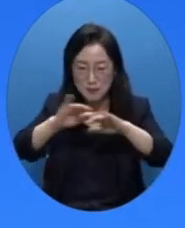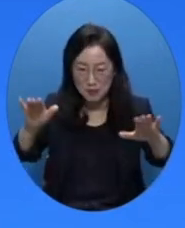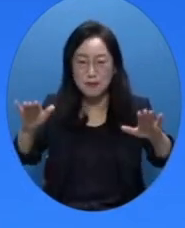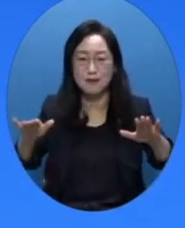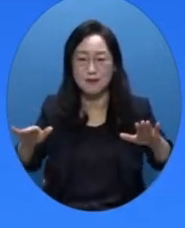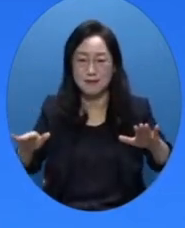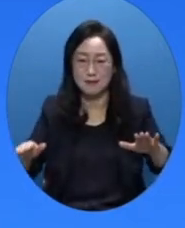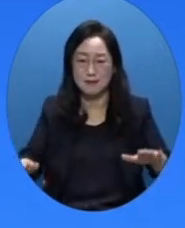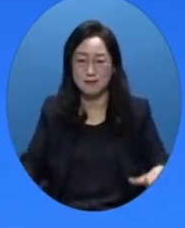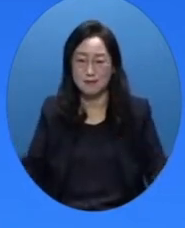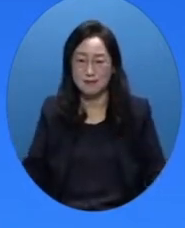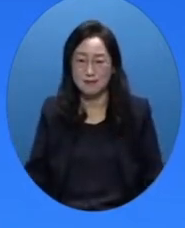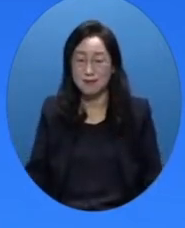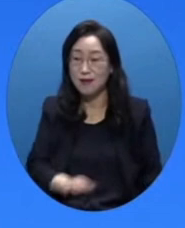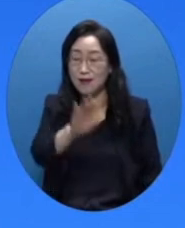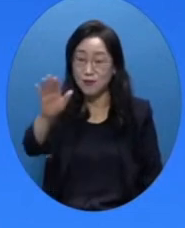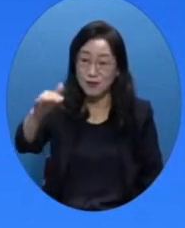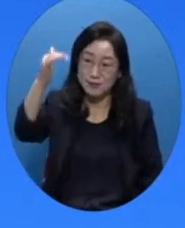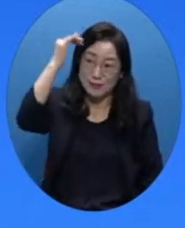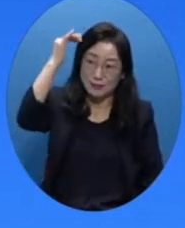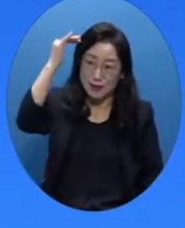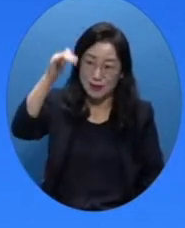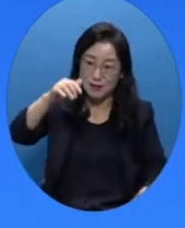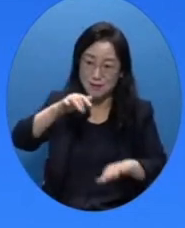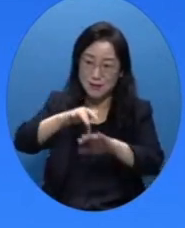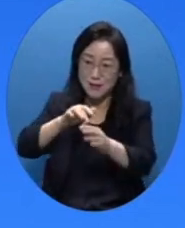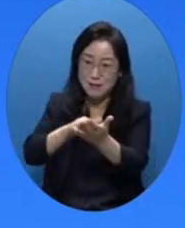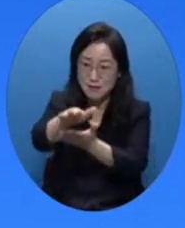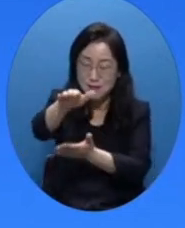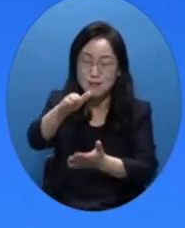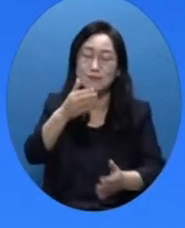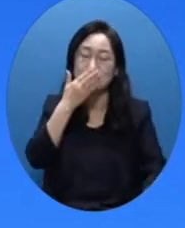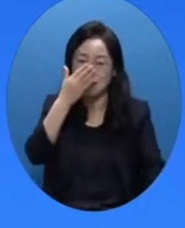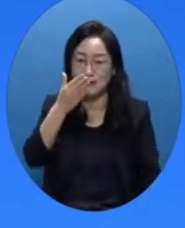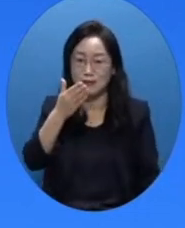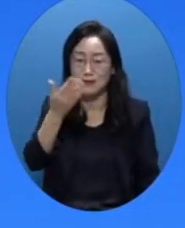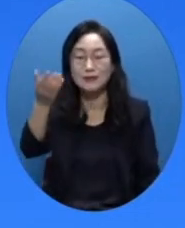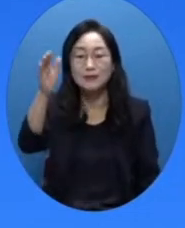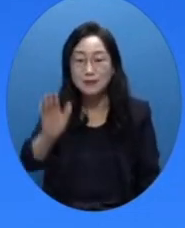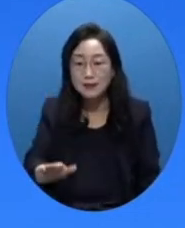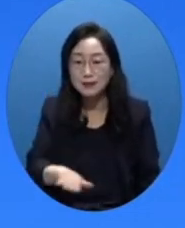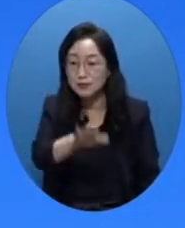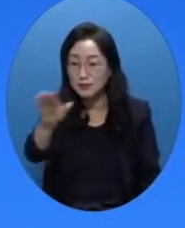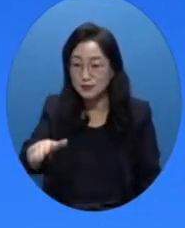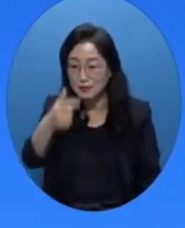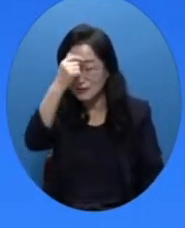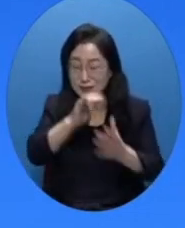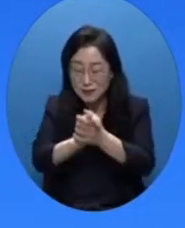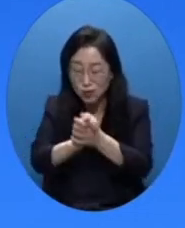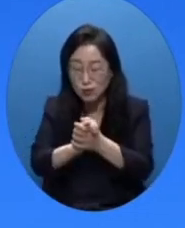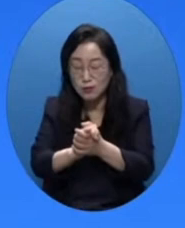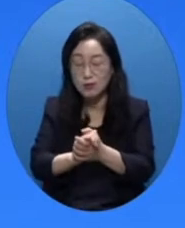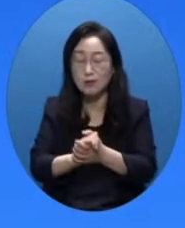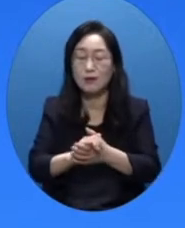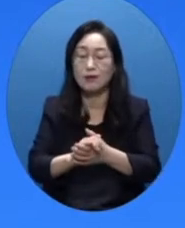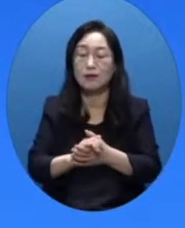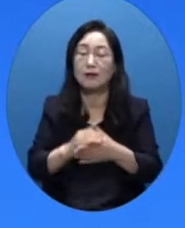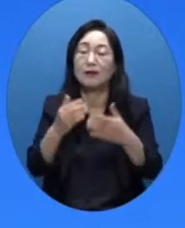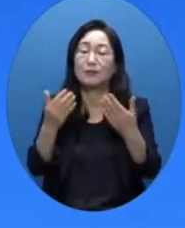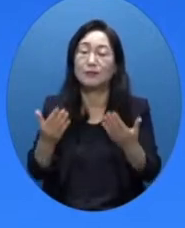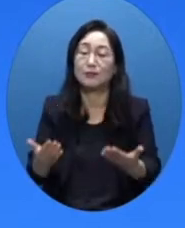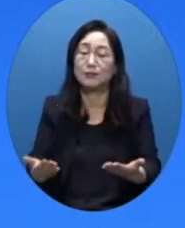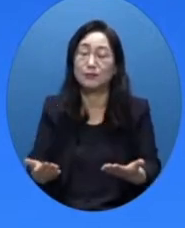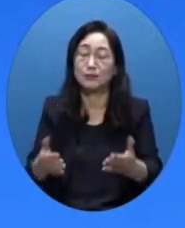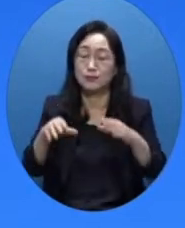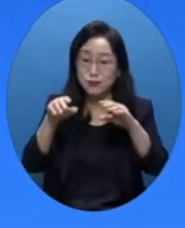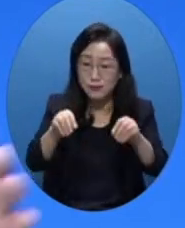것입니다. 우리를 쳐다보던 아말렉이 쫓겨나간다는 것입니다. 그런데 우리의 기도가 멈출 때, 우리의 간절한 기도가